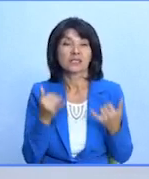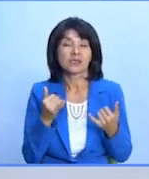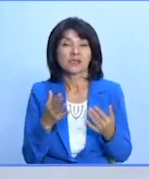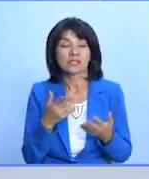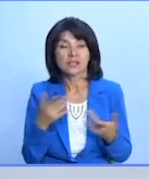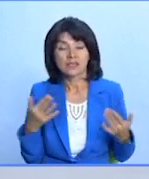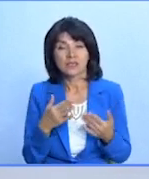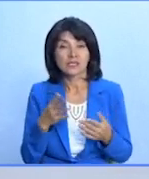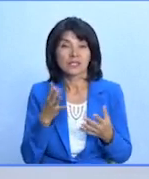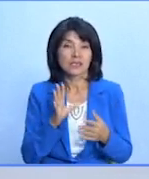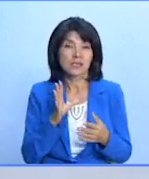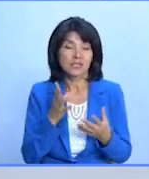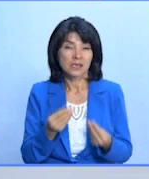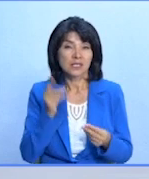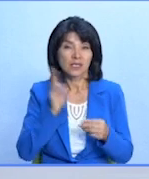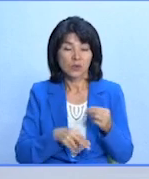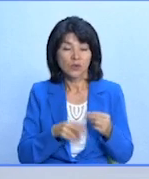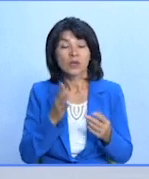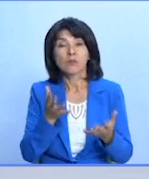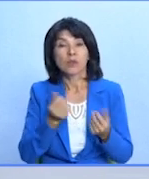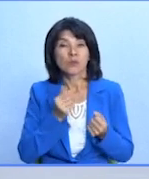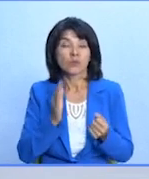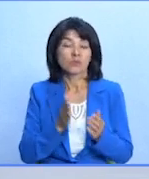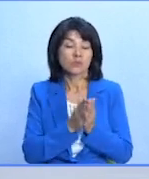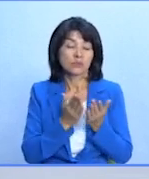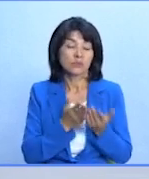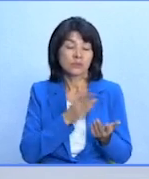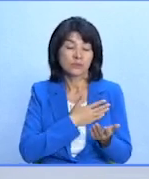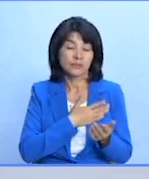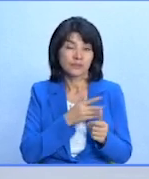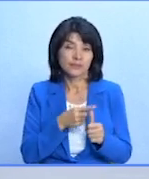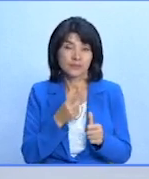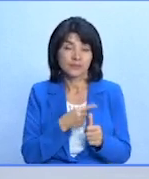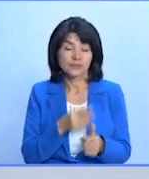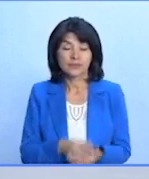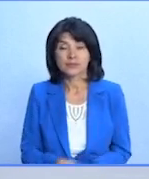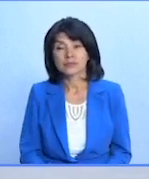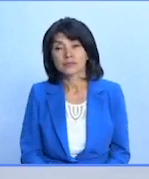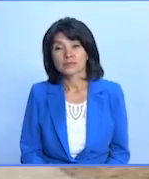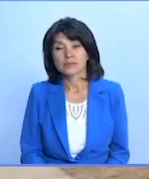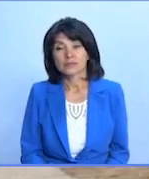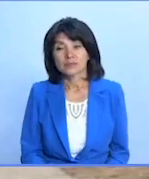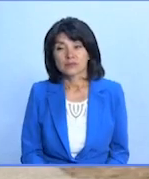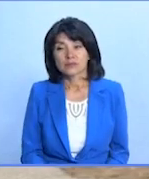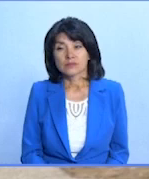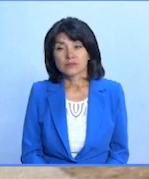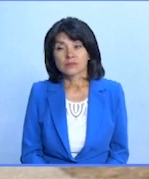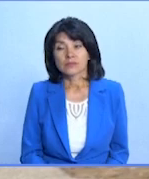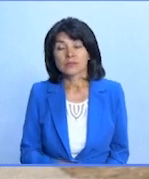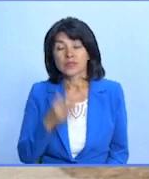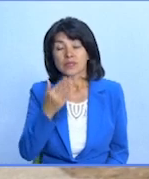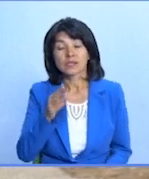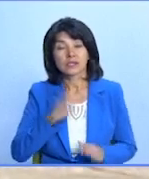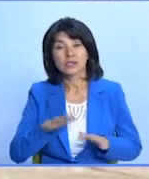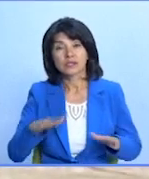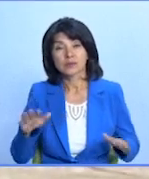звании офицеров запаса подробнее об обучении солдат в период карантина в следующем материале эти ребята за